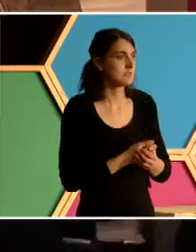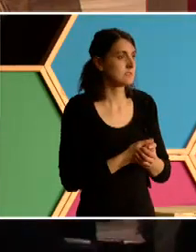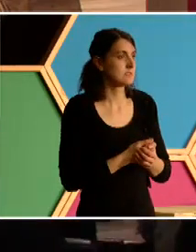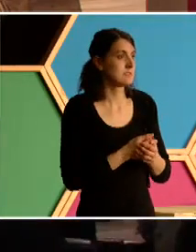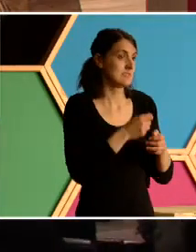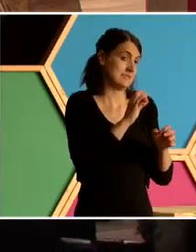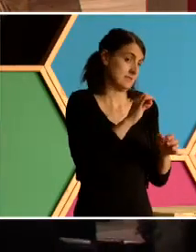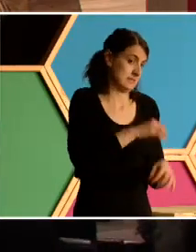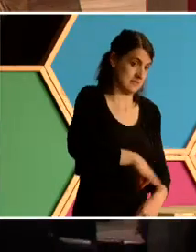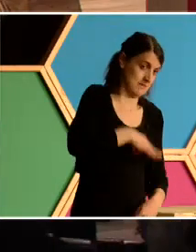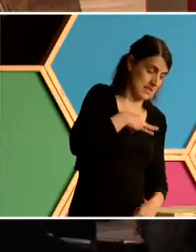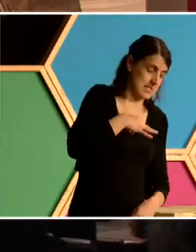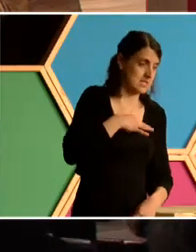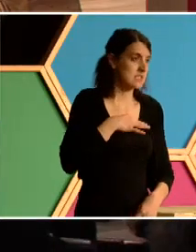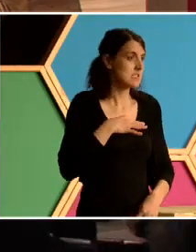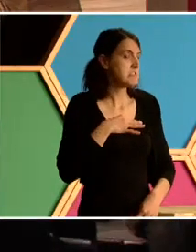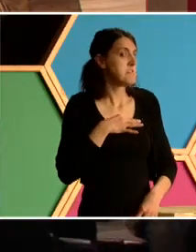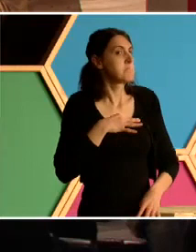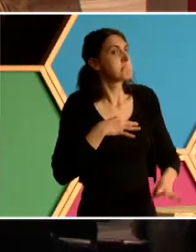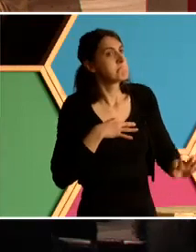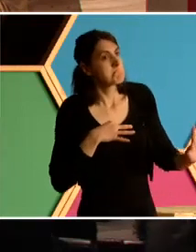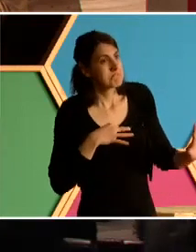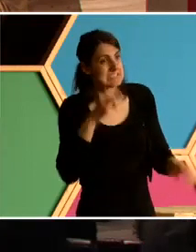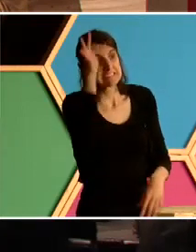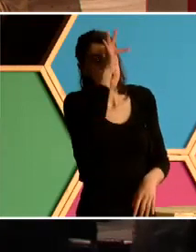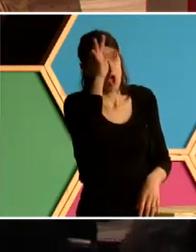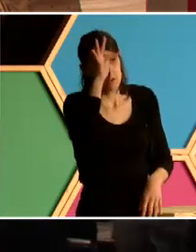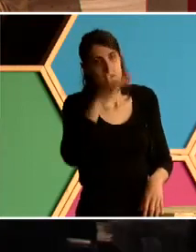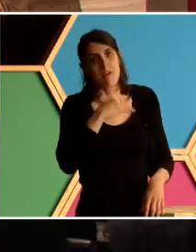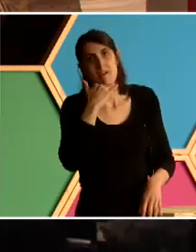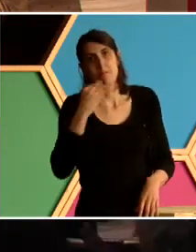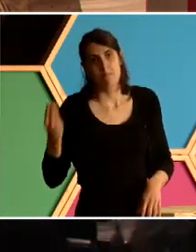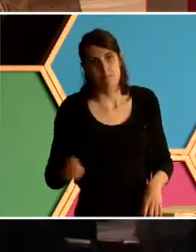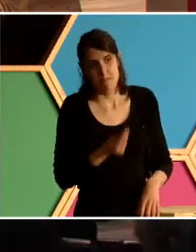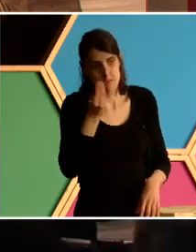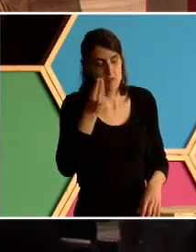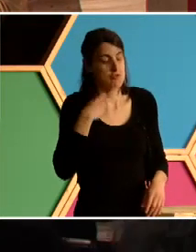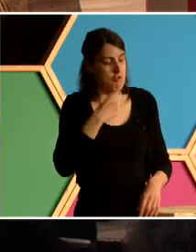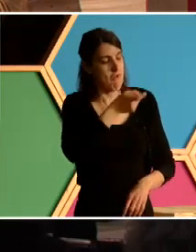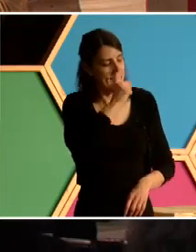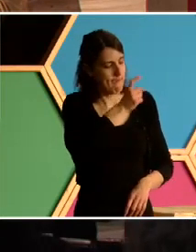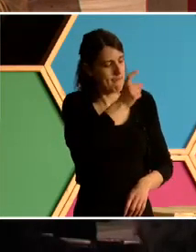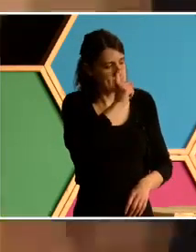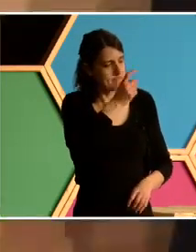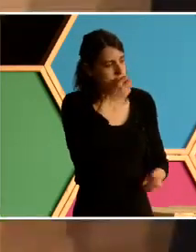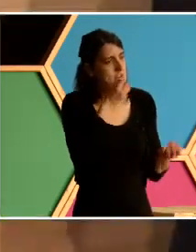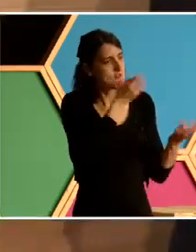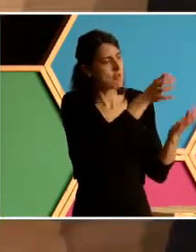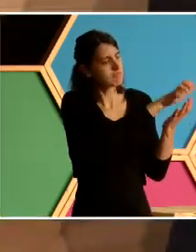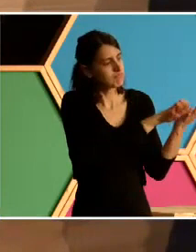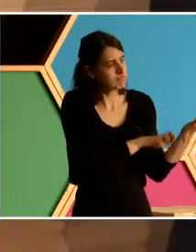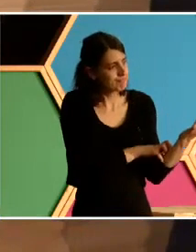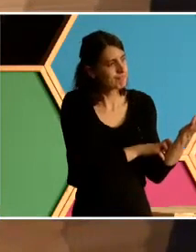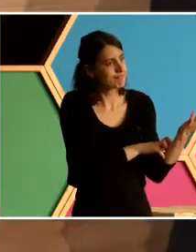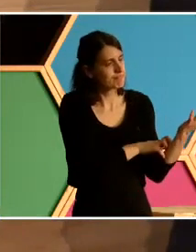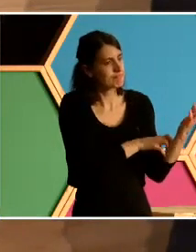i civils, jo diria que alguna cosa teòricament ha millorat. Cada any miro els informes que s'elaboren, per exemple, des